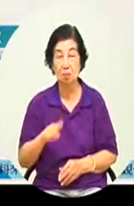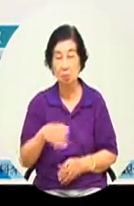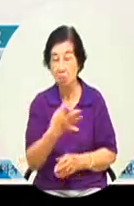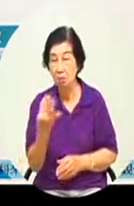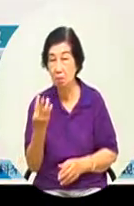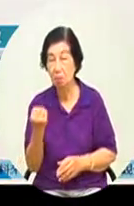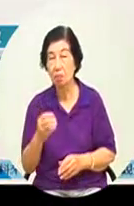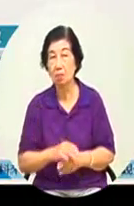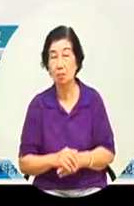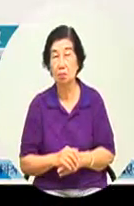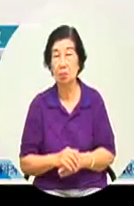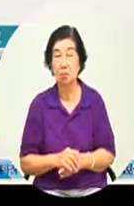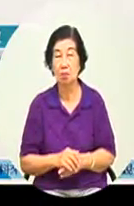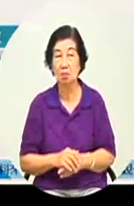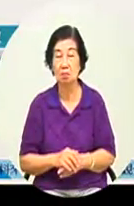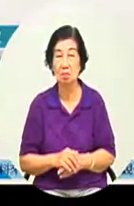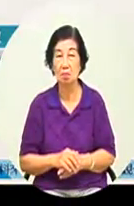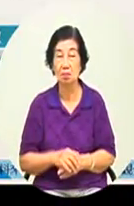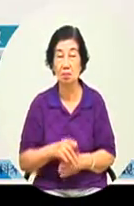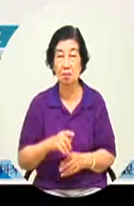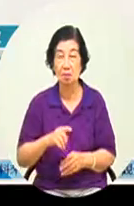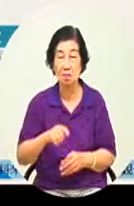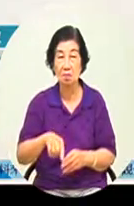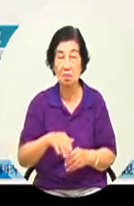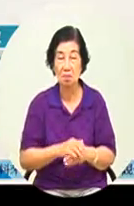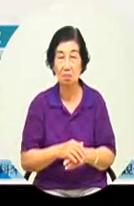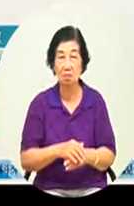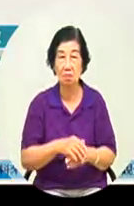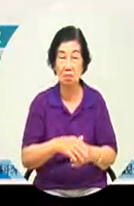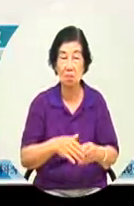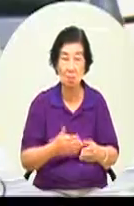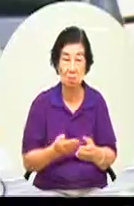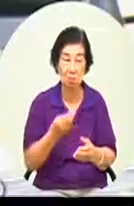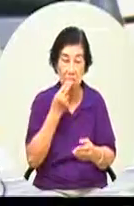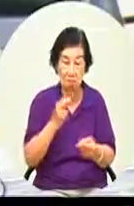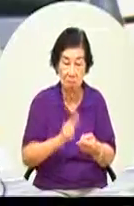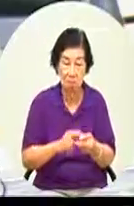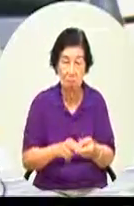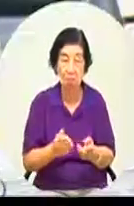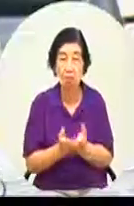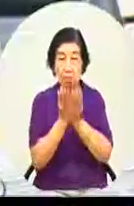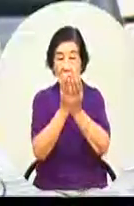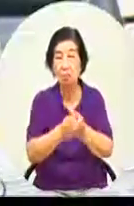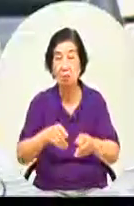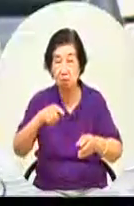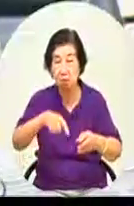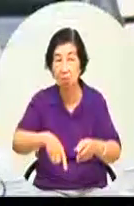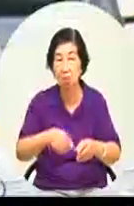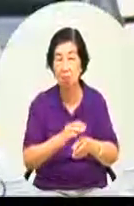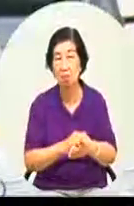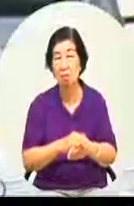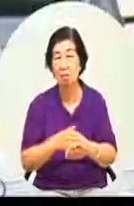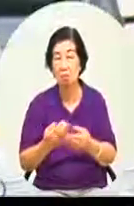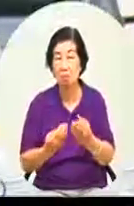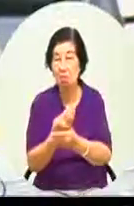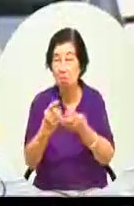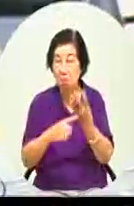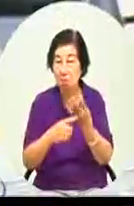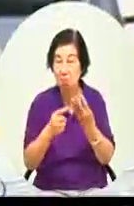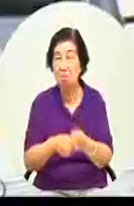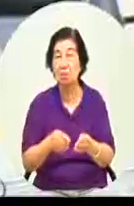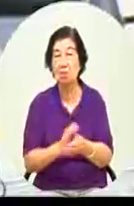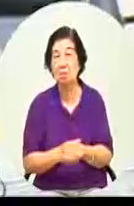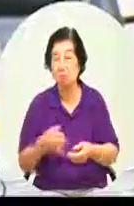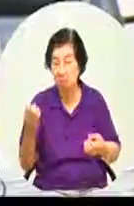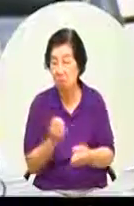经严重的重挫了我们高雄的邮轮产业，所以我想说，我都一并问完以后，我们局长再一并回答，这样子时间比较